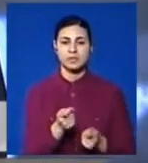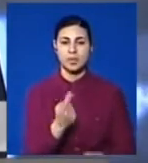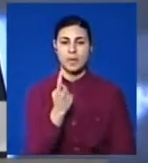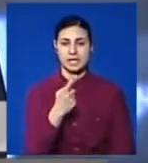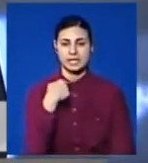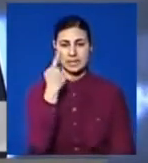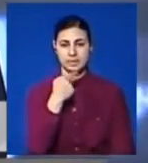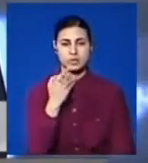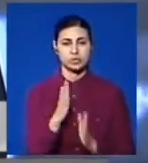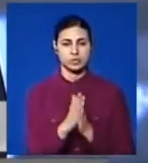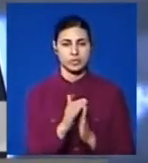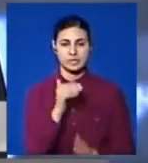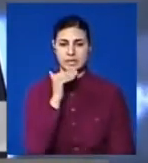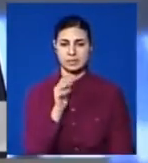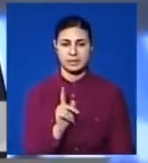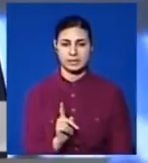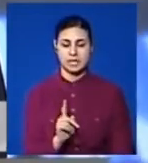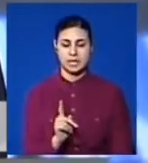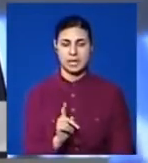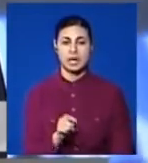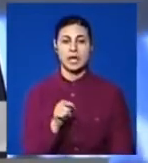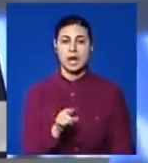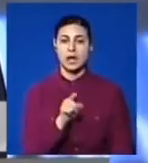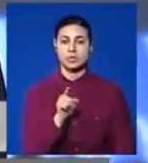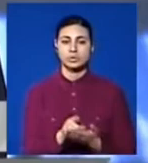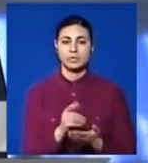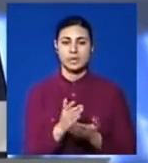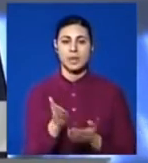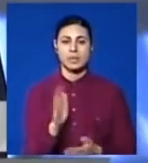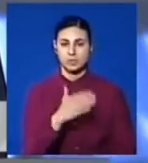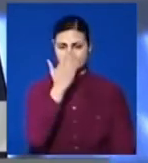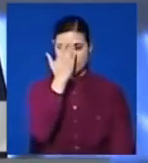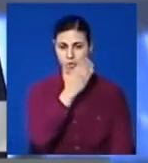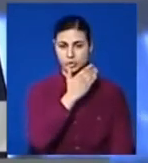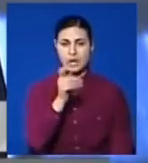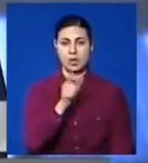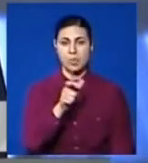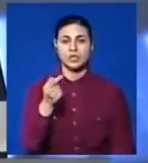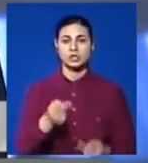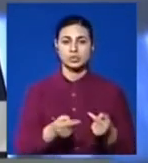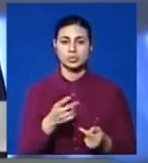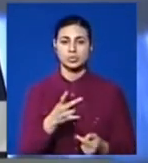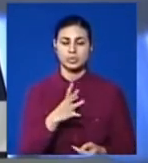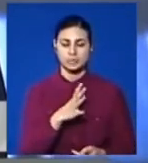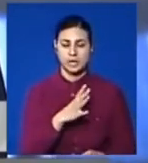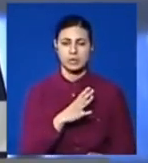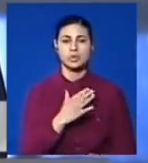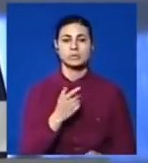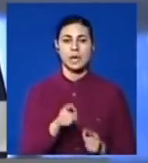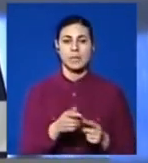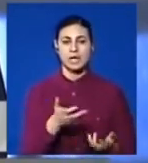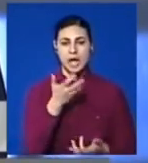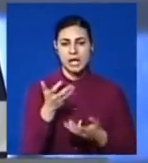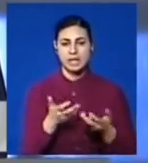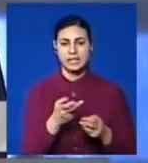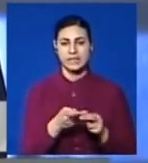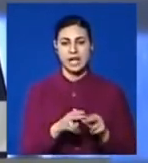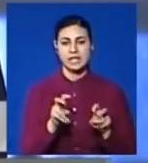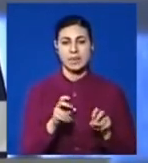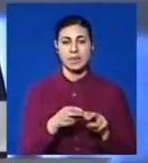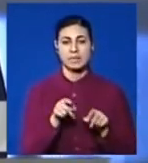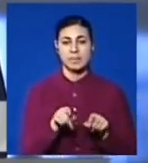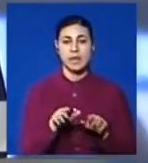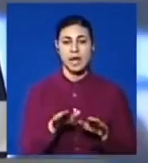პირის თხოვნა არ არის საკმარისი. აქ საუცილებელია მაშინ მოსახლეობის საჯარო დისკუსიის წარმოება, საჯარო განხილვები ამ თემების, იმიტომ რომ